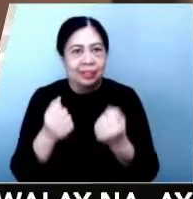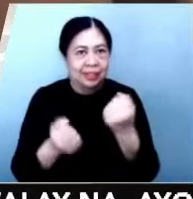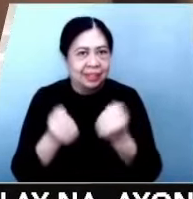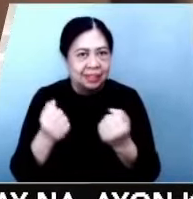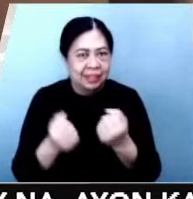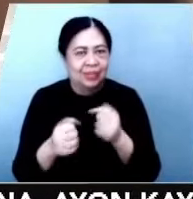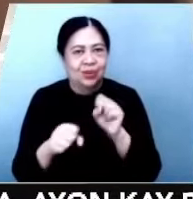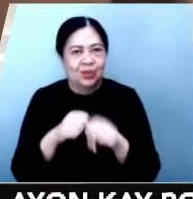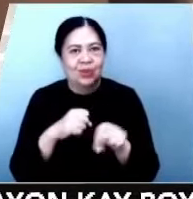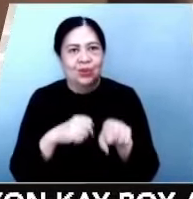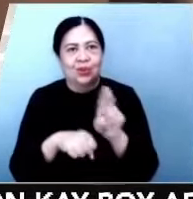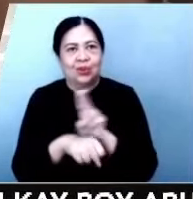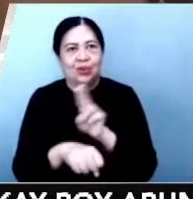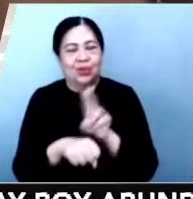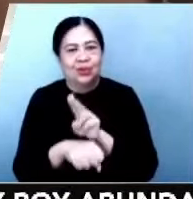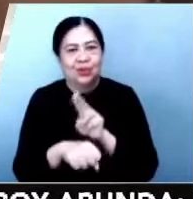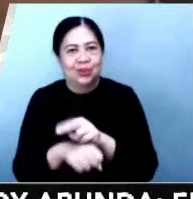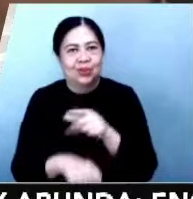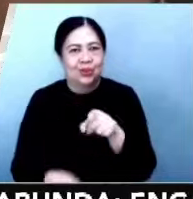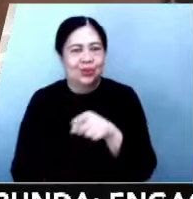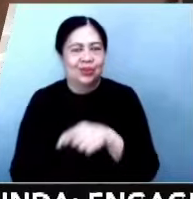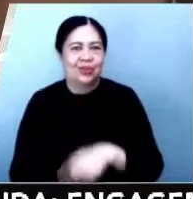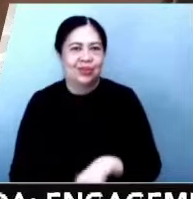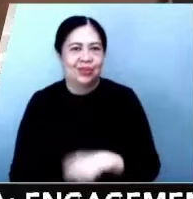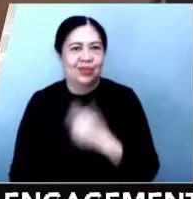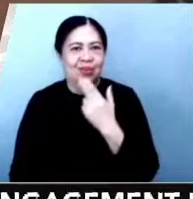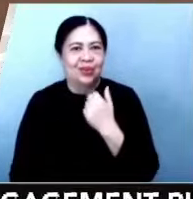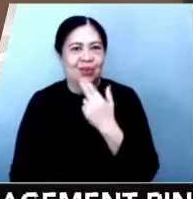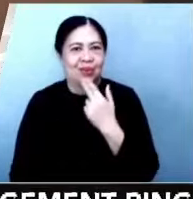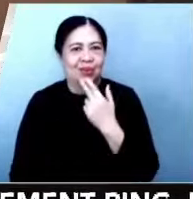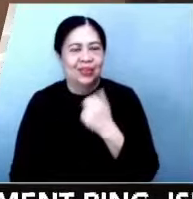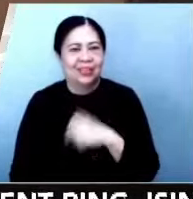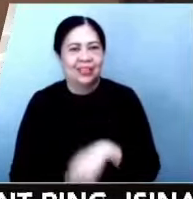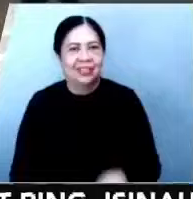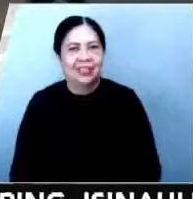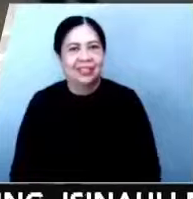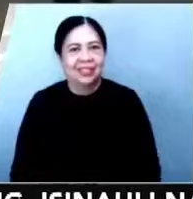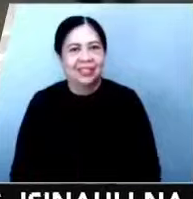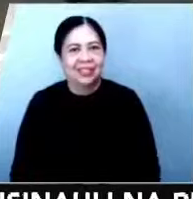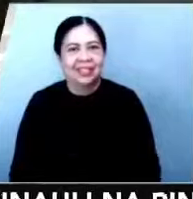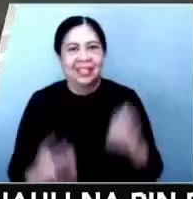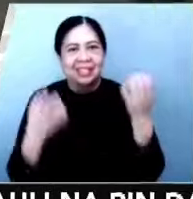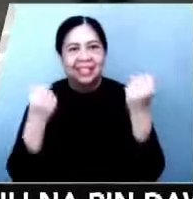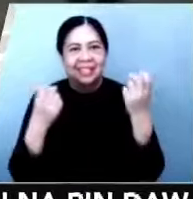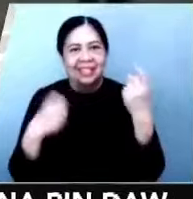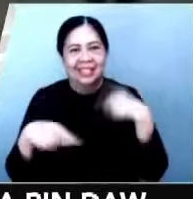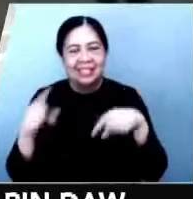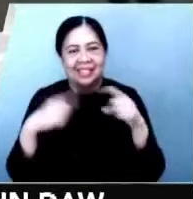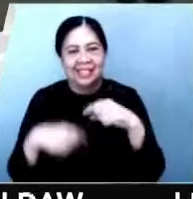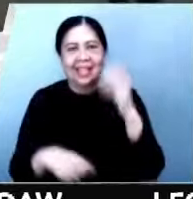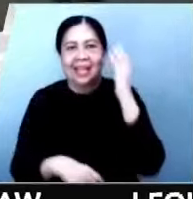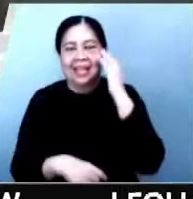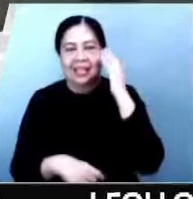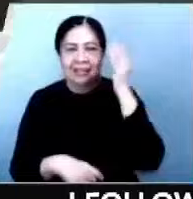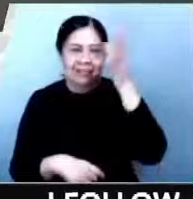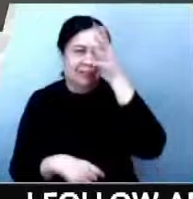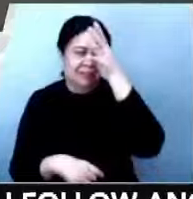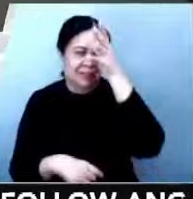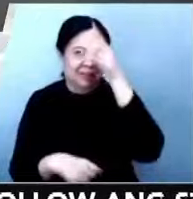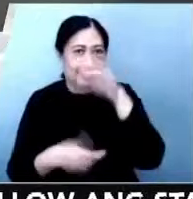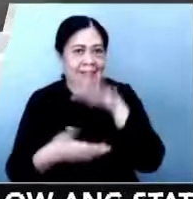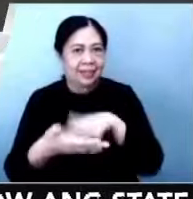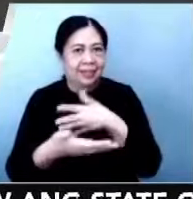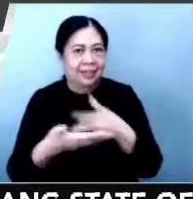ko sa kay Cybill. Nakiyutan ako sa ano eh, yung nagputol na noon. Alam ni tatay ang schedule ni